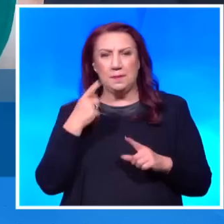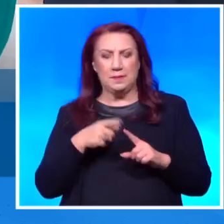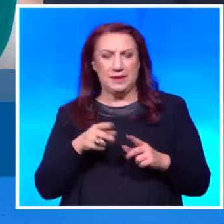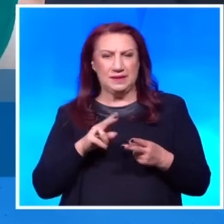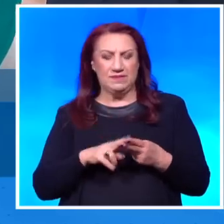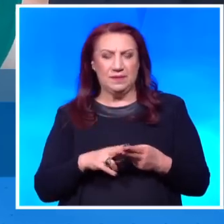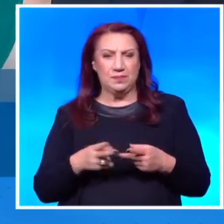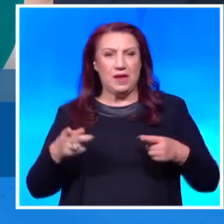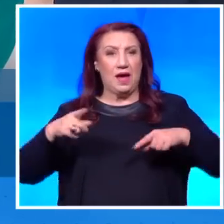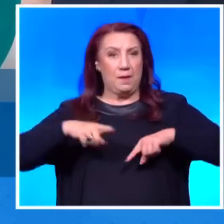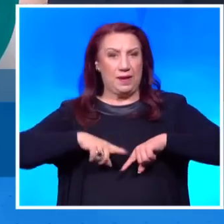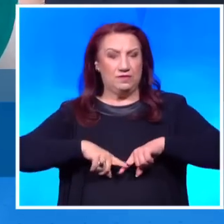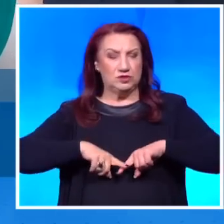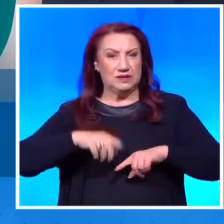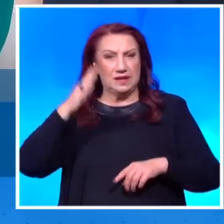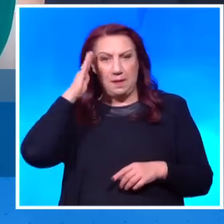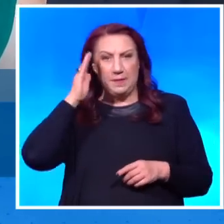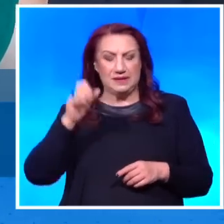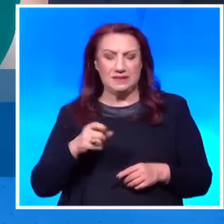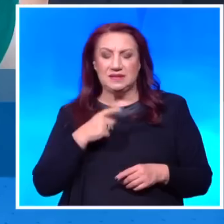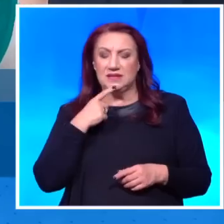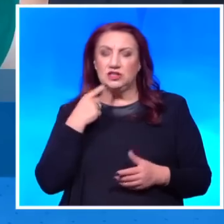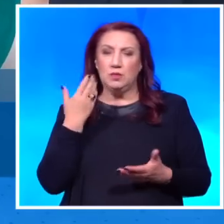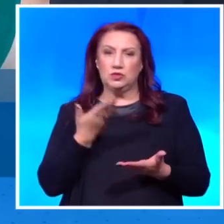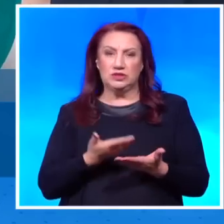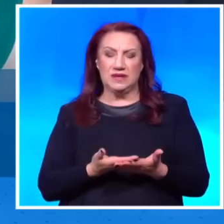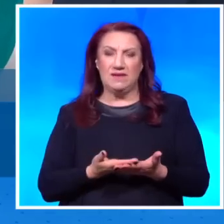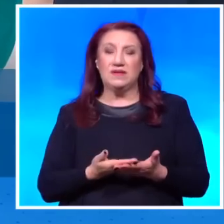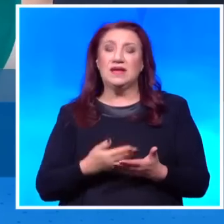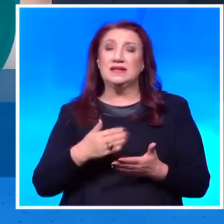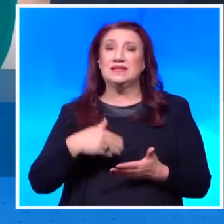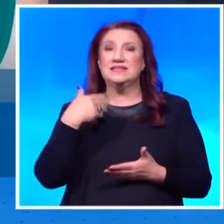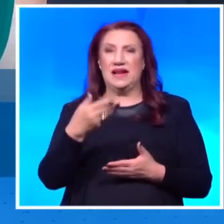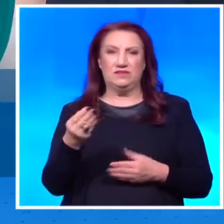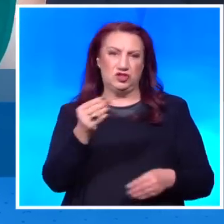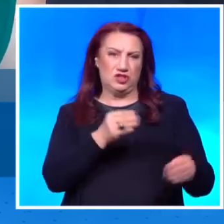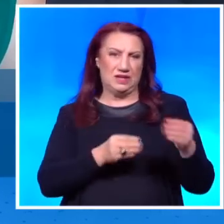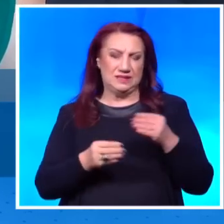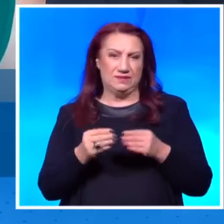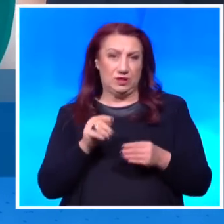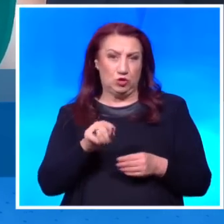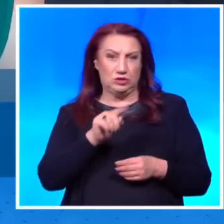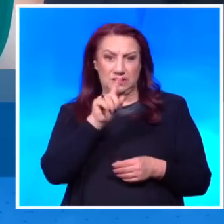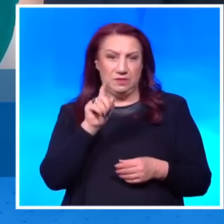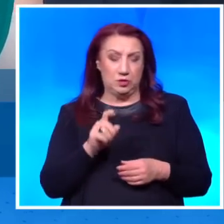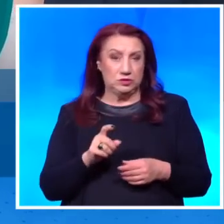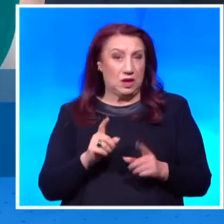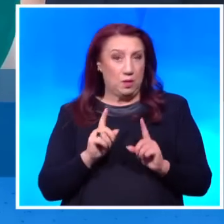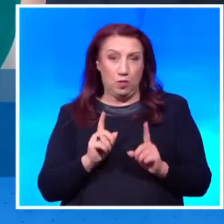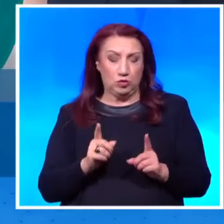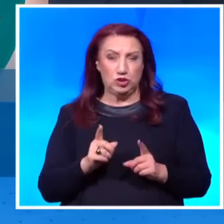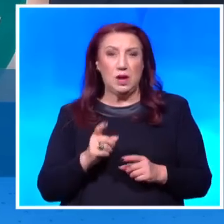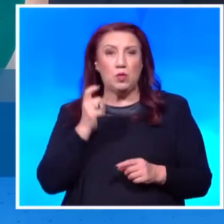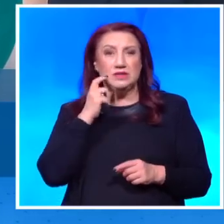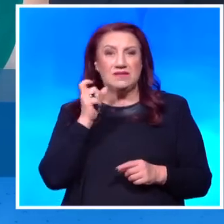постави въпроса на следващия пленум на Висшия съдебен съвет. Има ли възможност Борислав Сарафов да бъде също отстранен от поста главен прокурор в